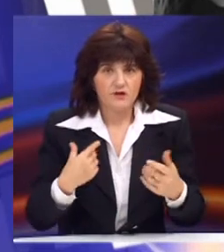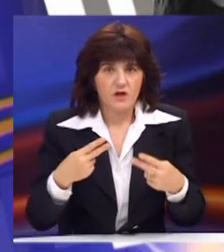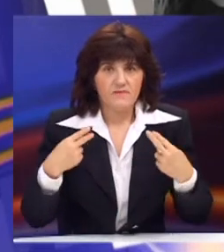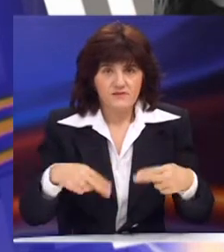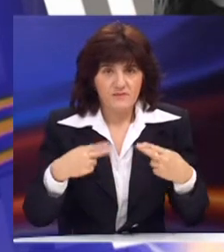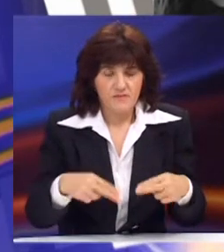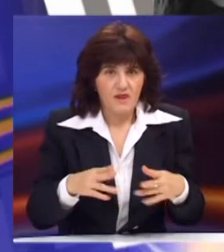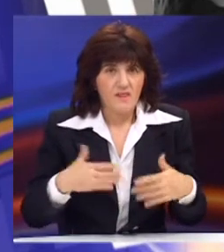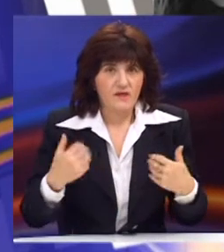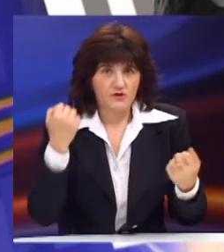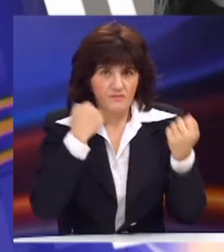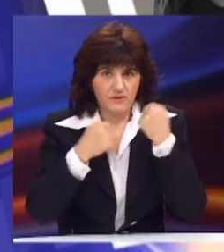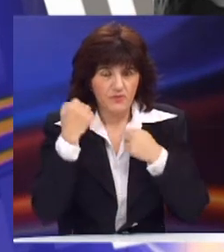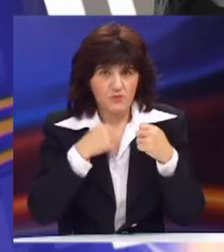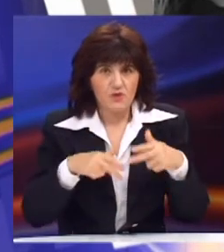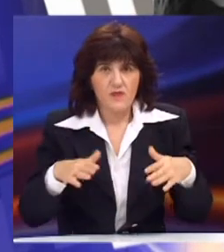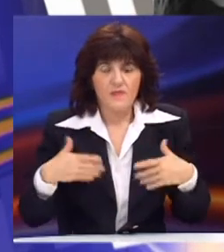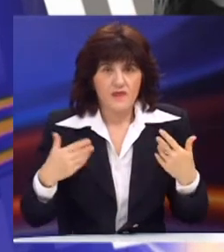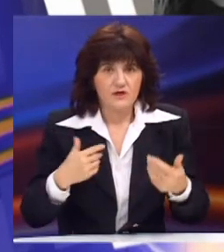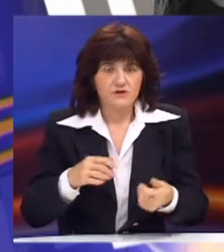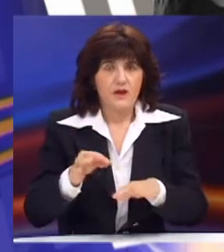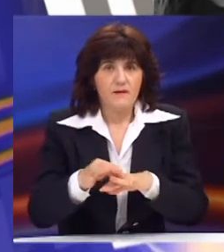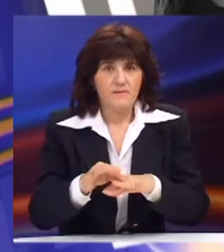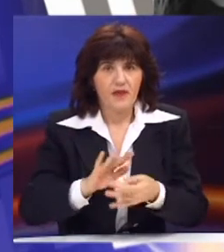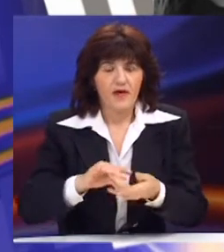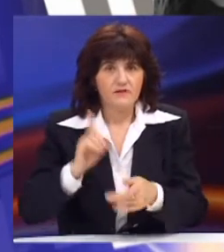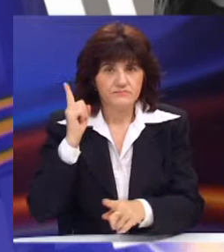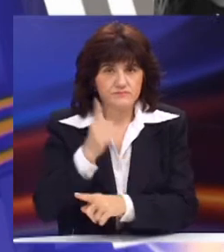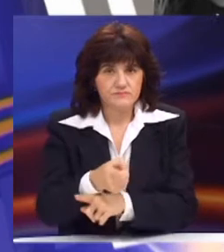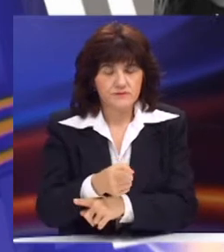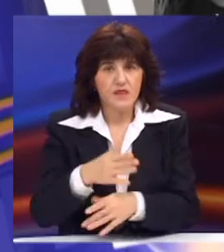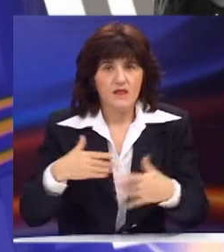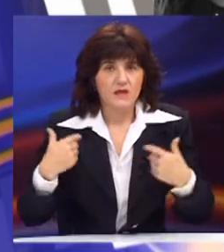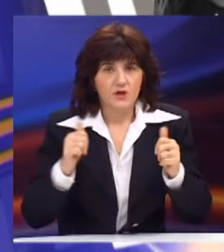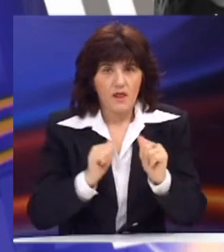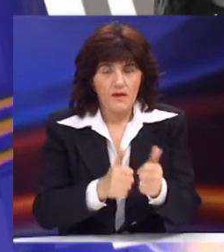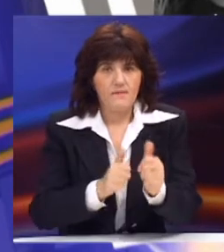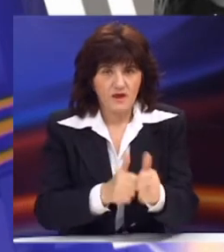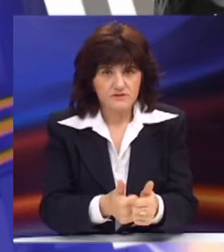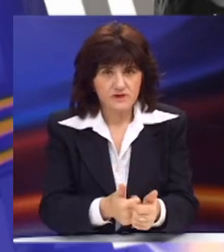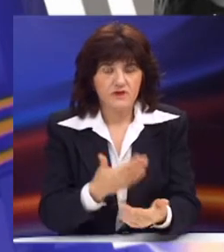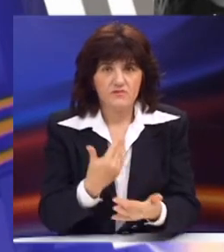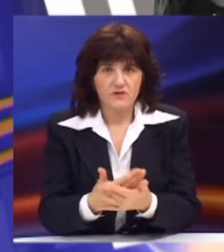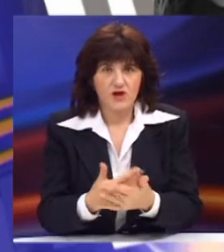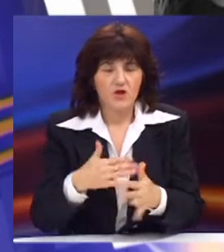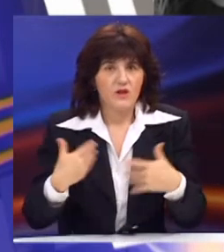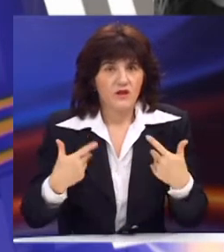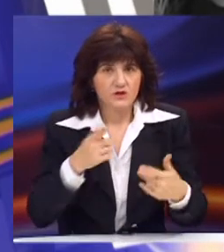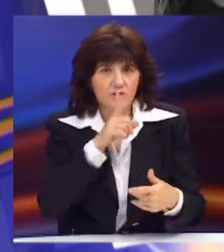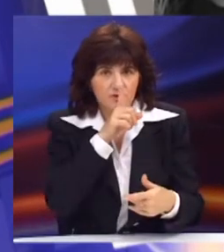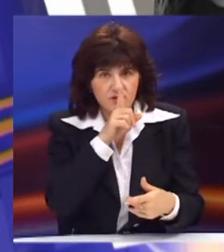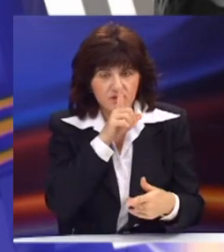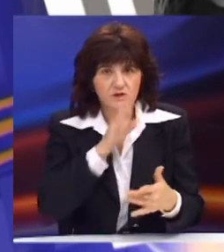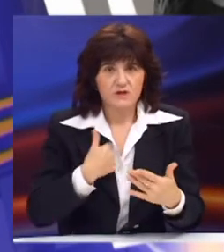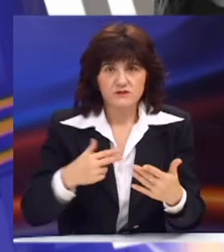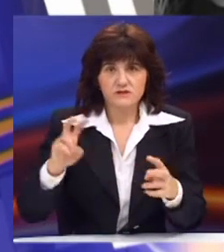živim u strahu, ne želim da budem pretučena, ne želim brak pod prisilom, ne želim da budem praćena i proganjana, ne želim